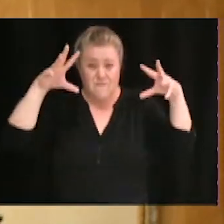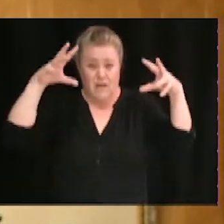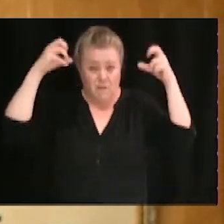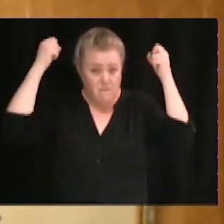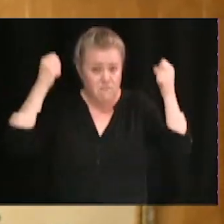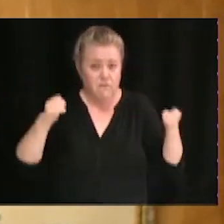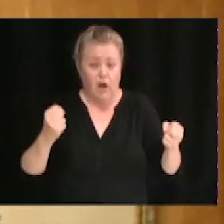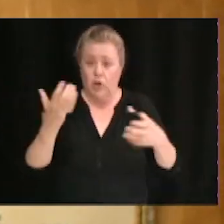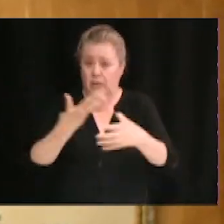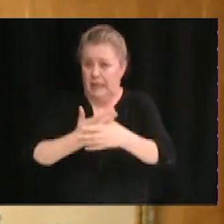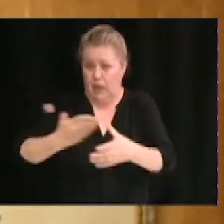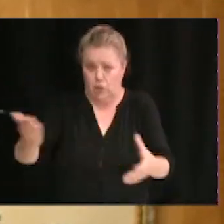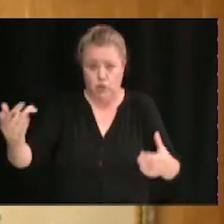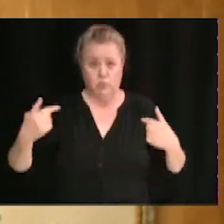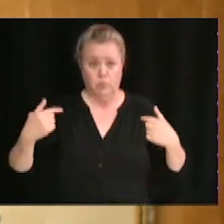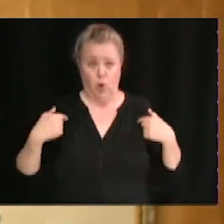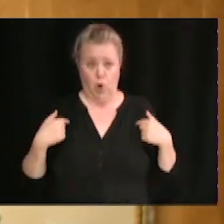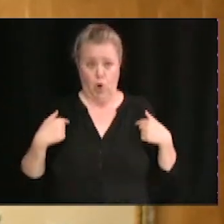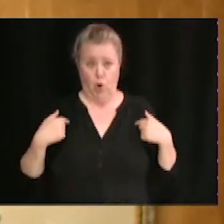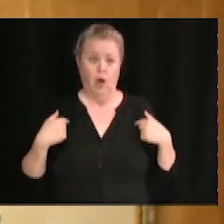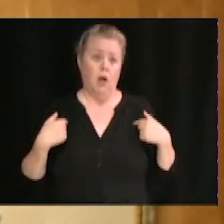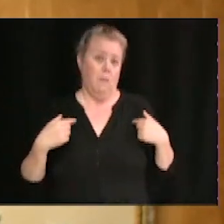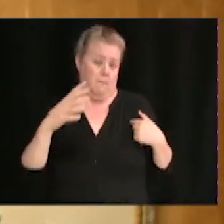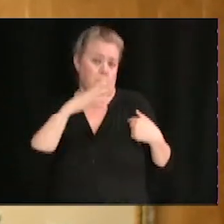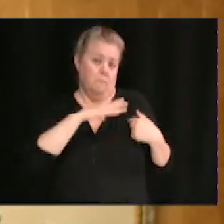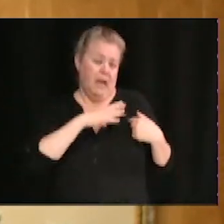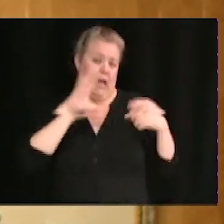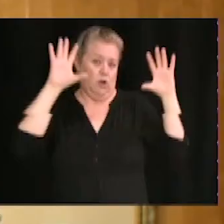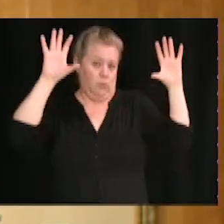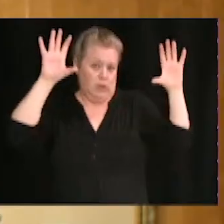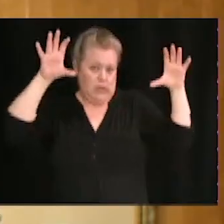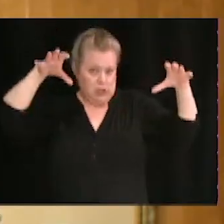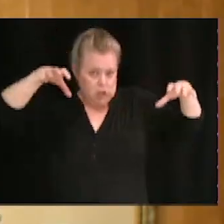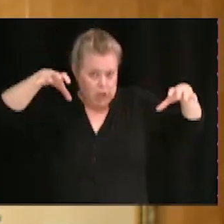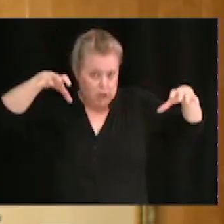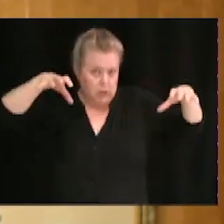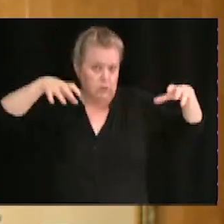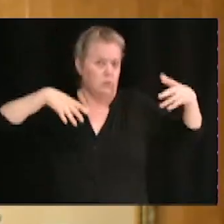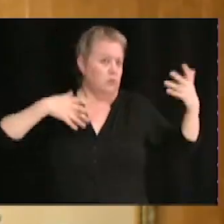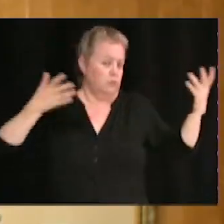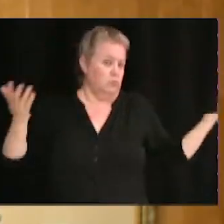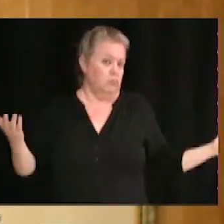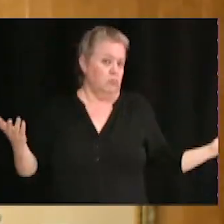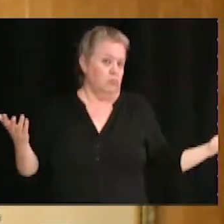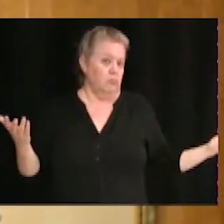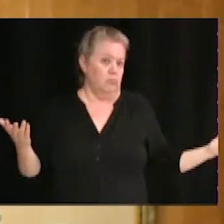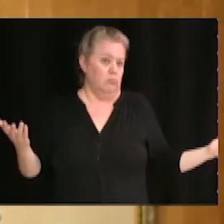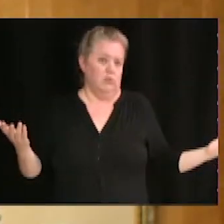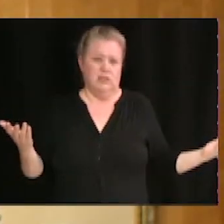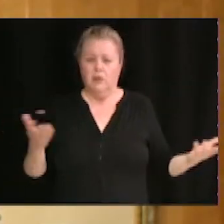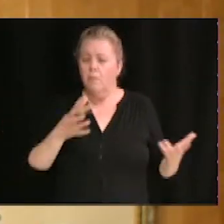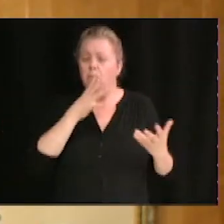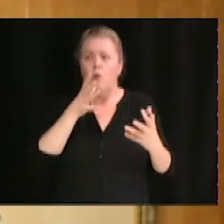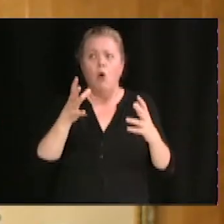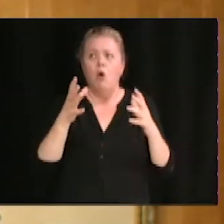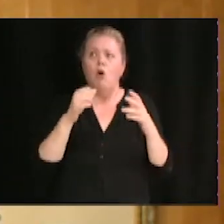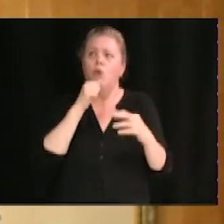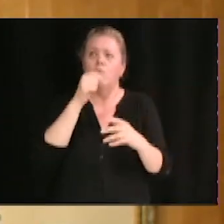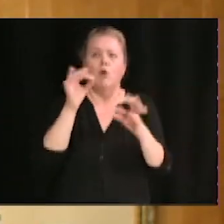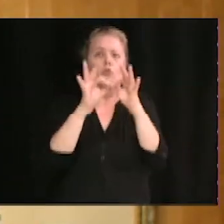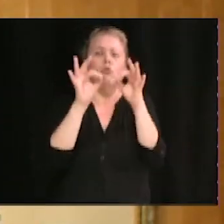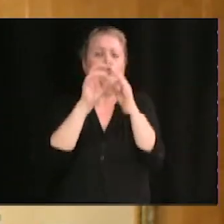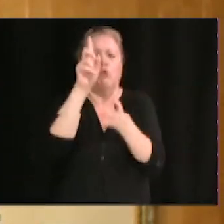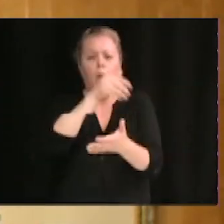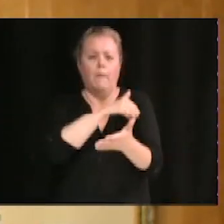immeubles, si on a des lumières, puis je m'arrange que l'angle de feu, ou bien par déflecteur, tout simplement. Ce n pas un affaire qui coûte un million, mais il me